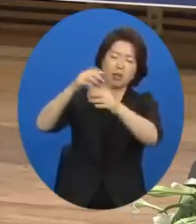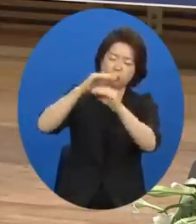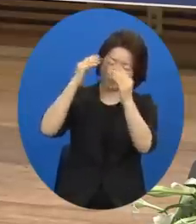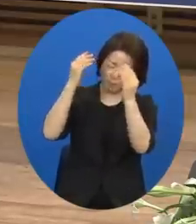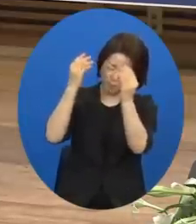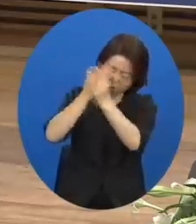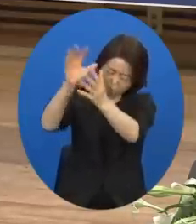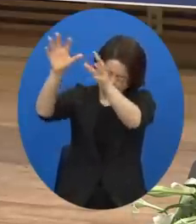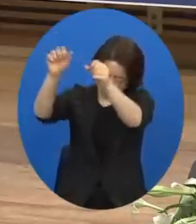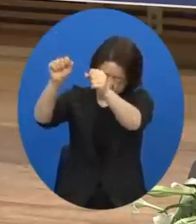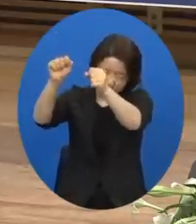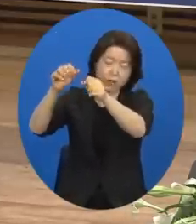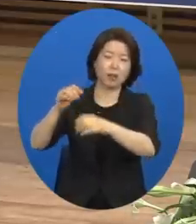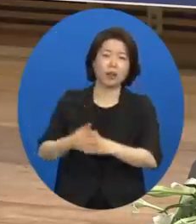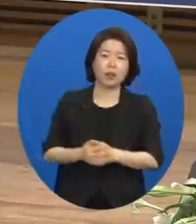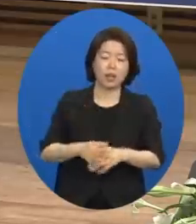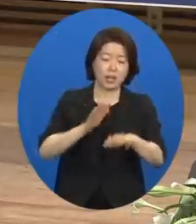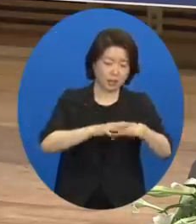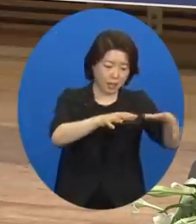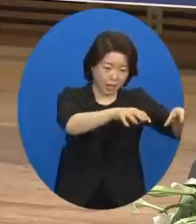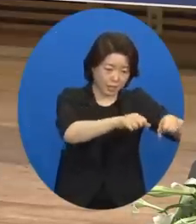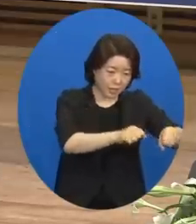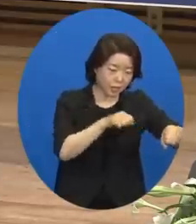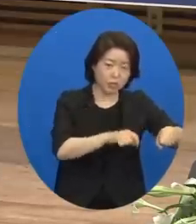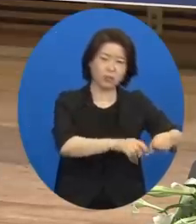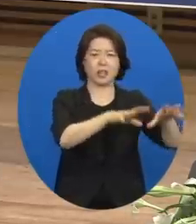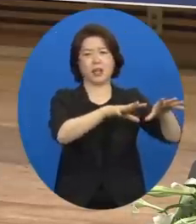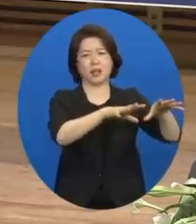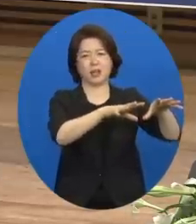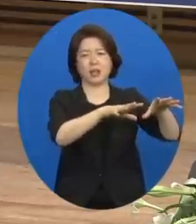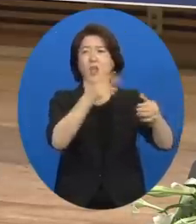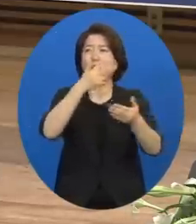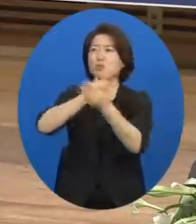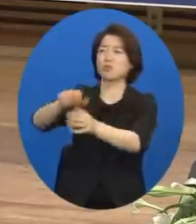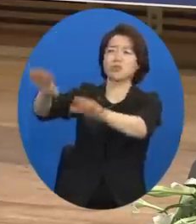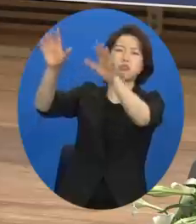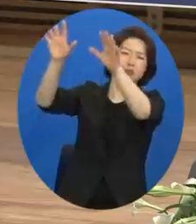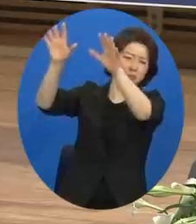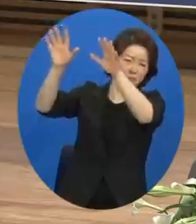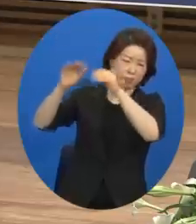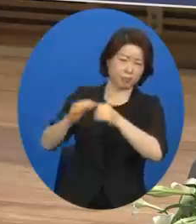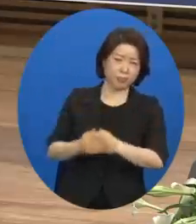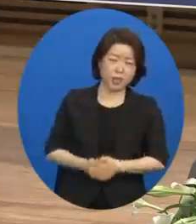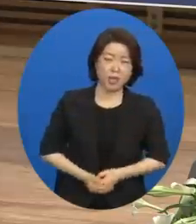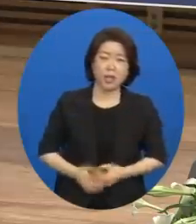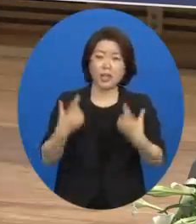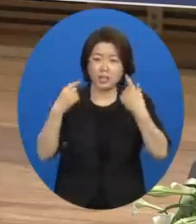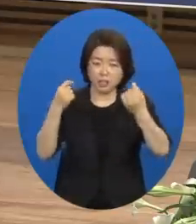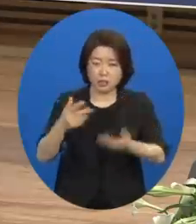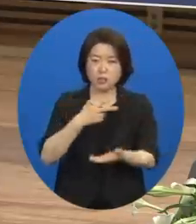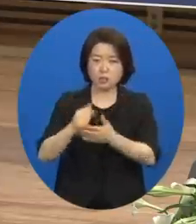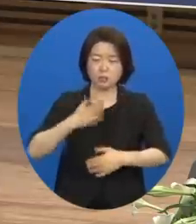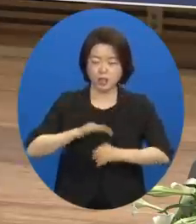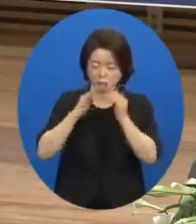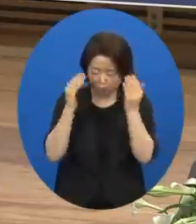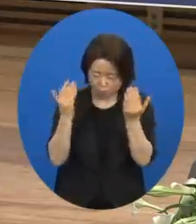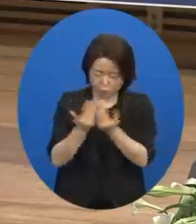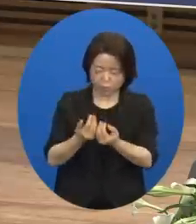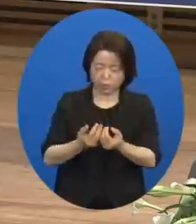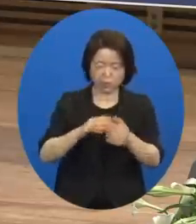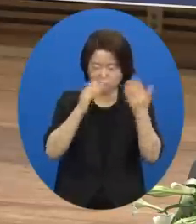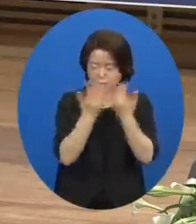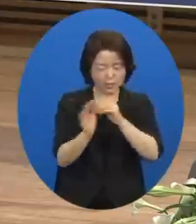못하게 했던 게 내 두 손에 쥔 게 너무 많았던 거예요. 여전히 주님은 나의 전부로 모든 걸